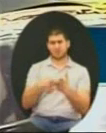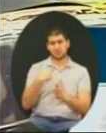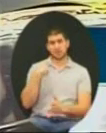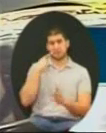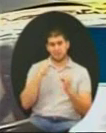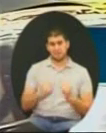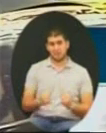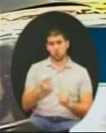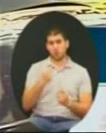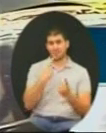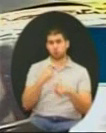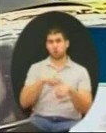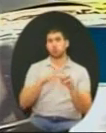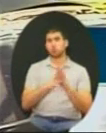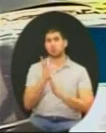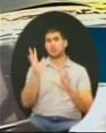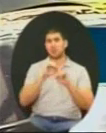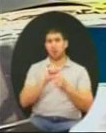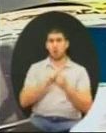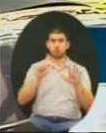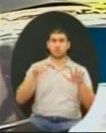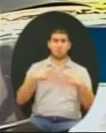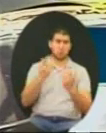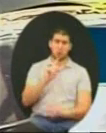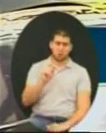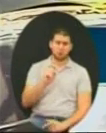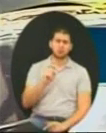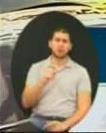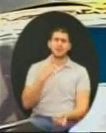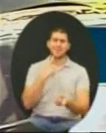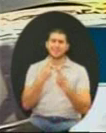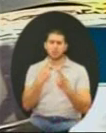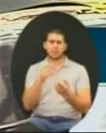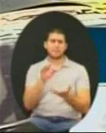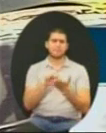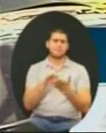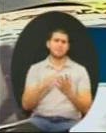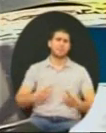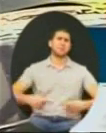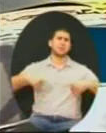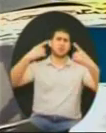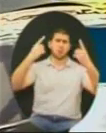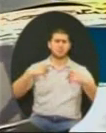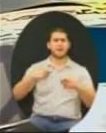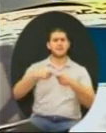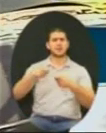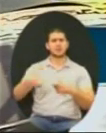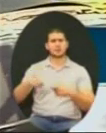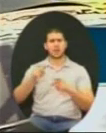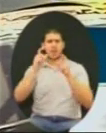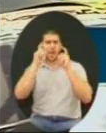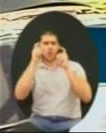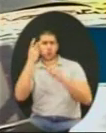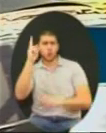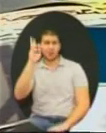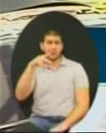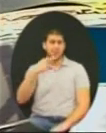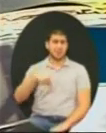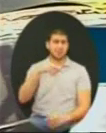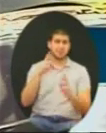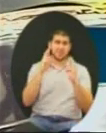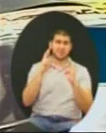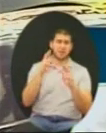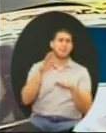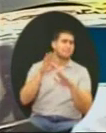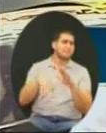שהדיון הזה לא יתחיל ב-12 בלילה ויגמר ב-7 בבוקר, אלא יהיה דיון במהלך היום שבו חברי הכנסת יהיו בערנות יותר גבוהה, וגם אני מקווה שיבוא